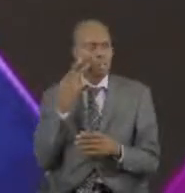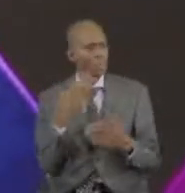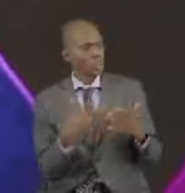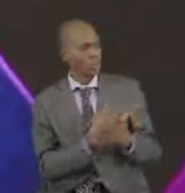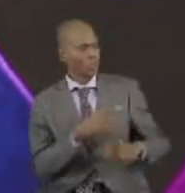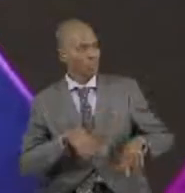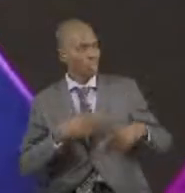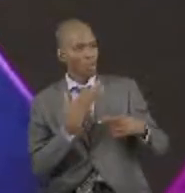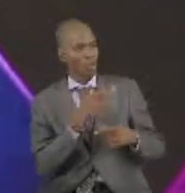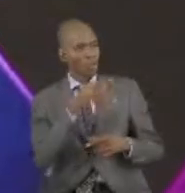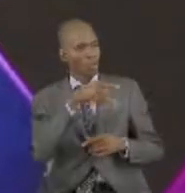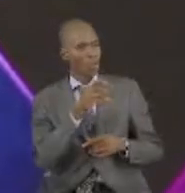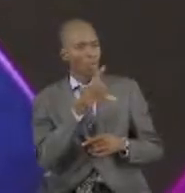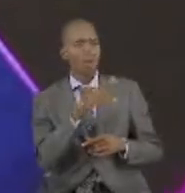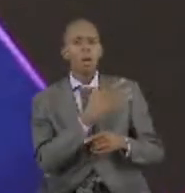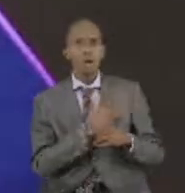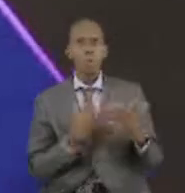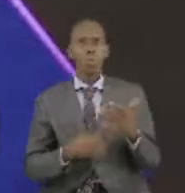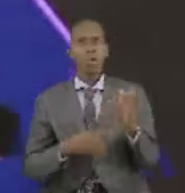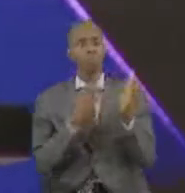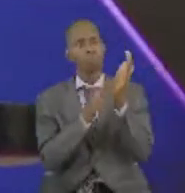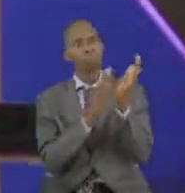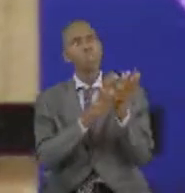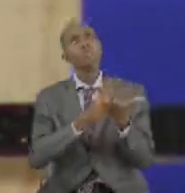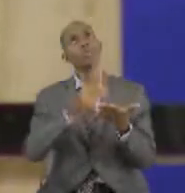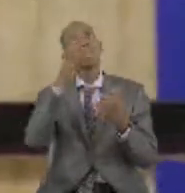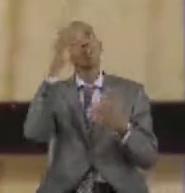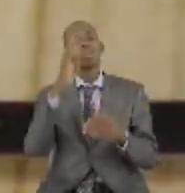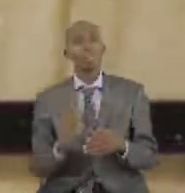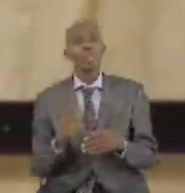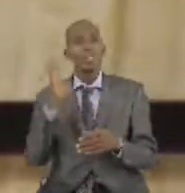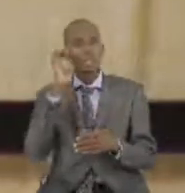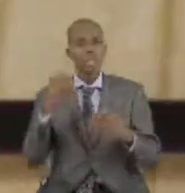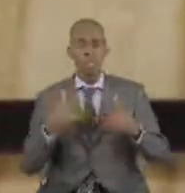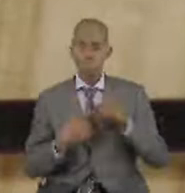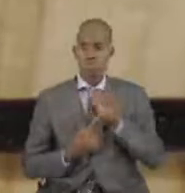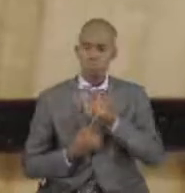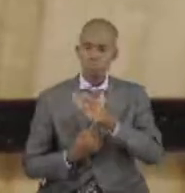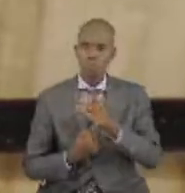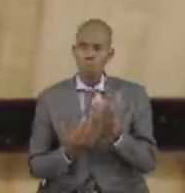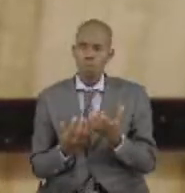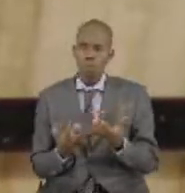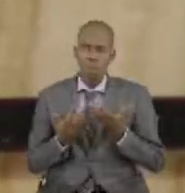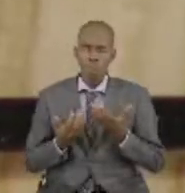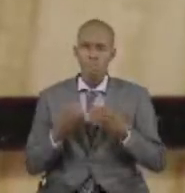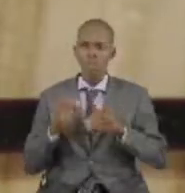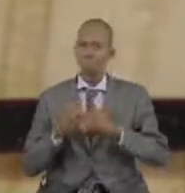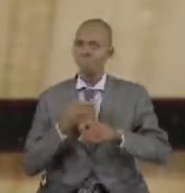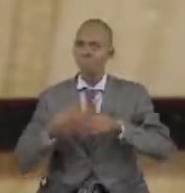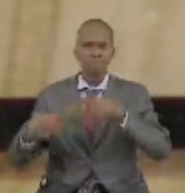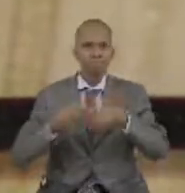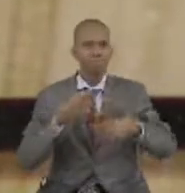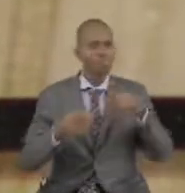vu la nouvelle vie ils ont glorifié dieu l onglet perdu à mon sujet il a manifesté le gel